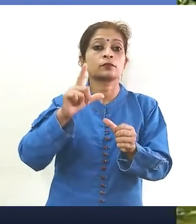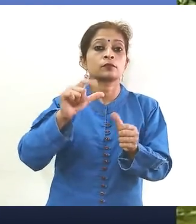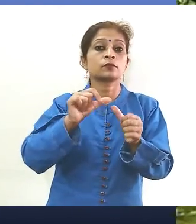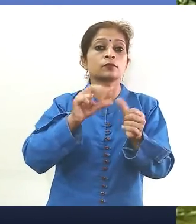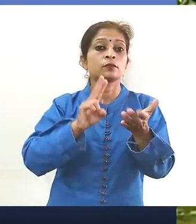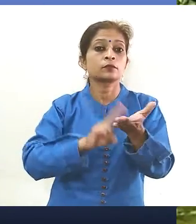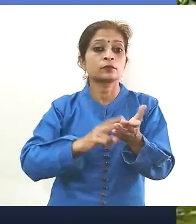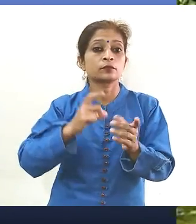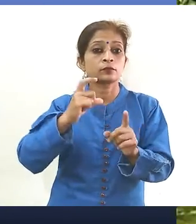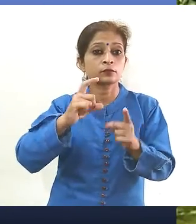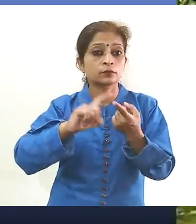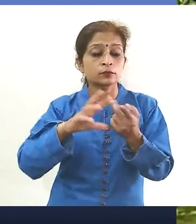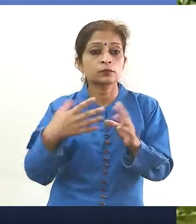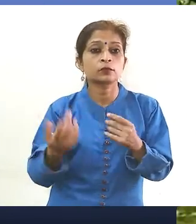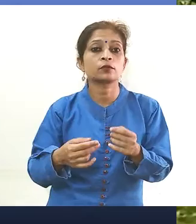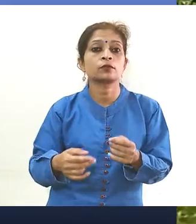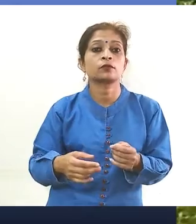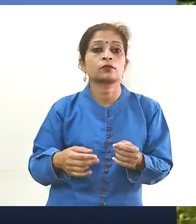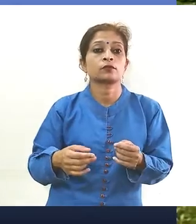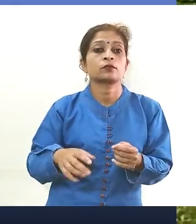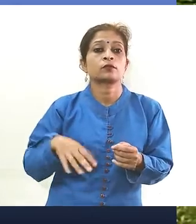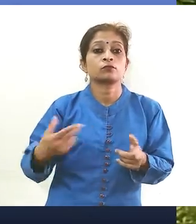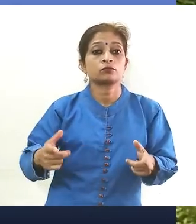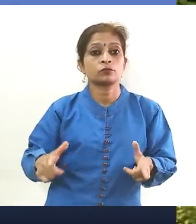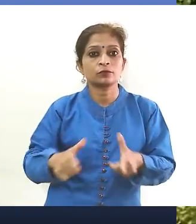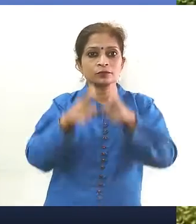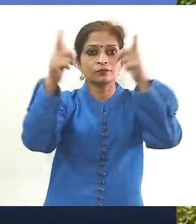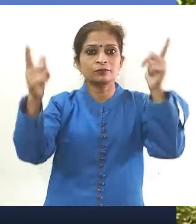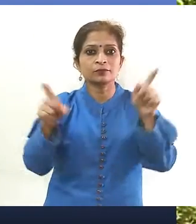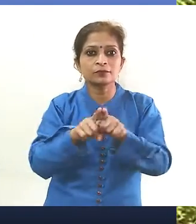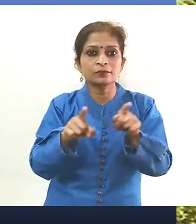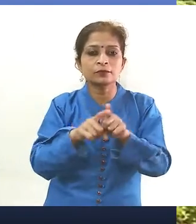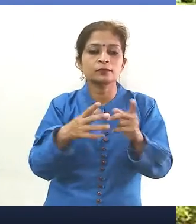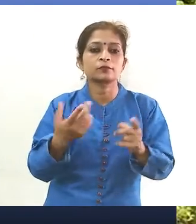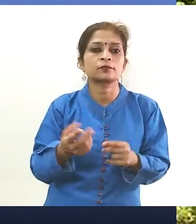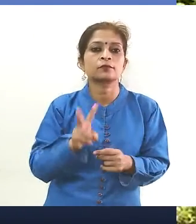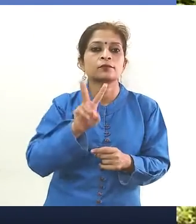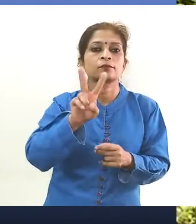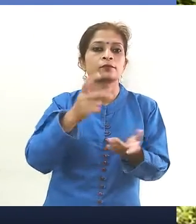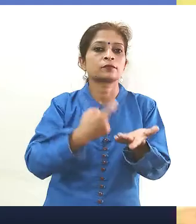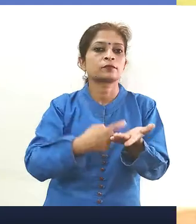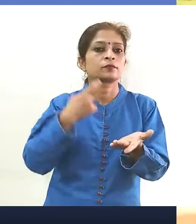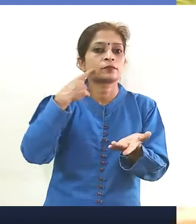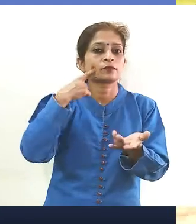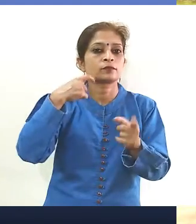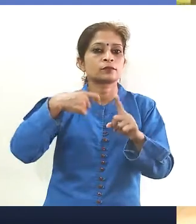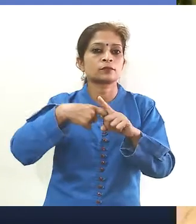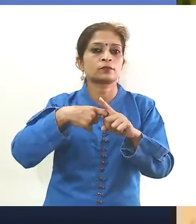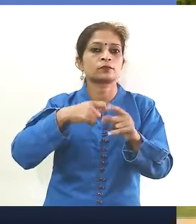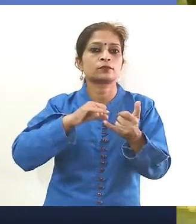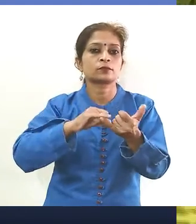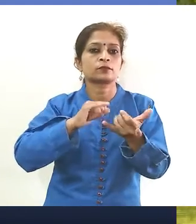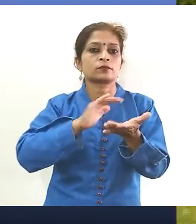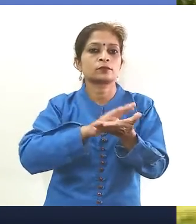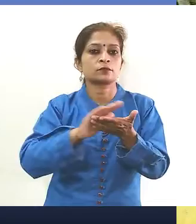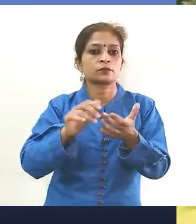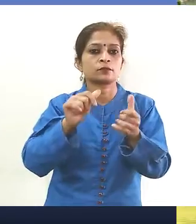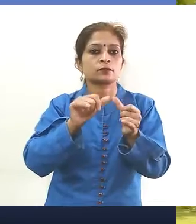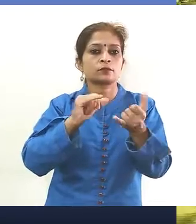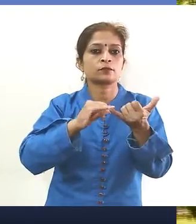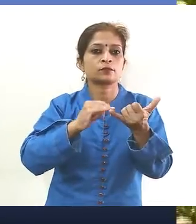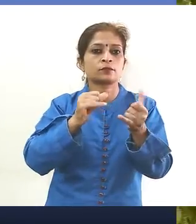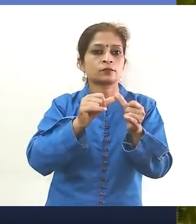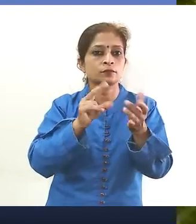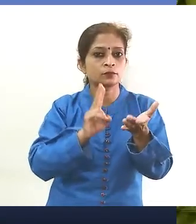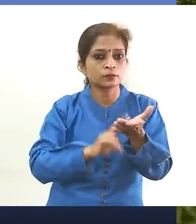योगाभ्यास करें। सुबह उठ करके पानी पिए, हो सके तो आंवला एलोवेरा जूस और गिलोय का जूस पी लें। खाने में सीक्वेंस में पहले सलाद और फल खाएं, फिर पका